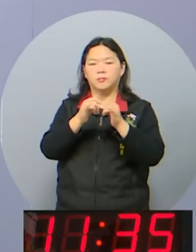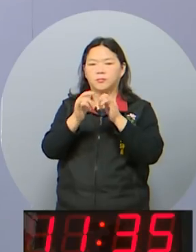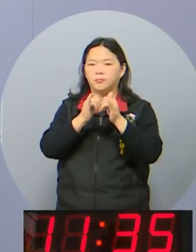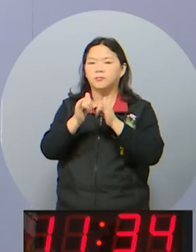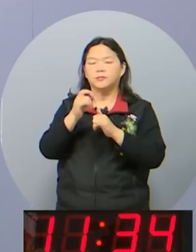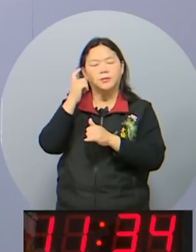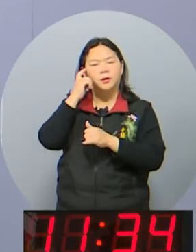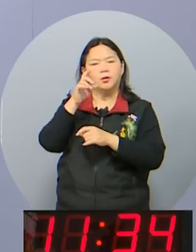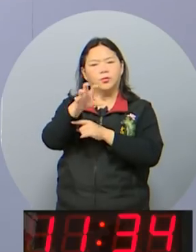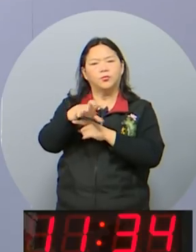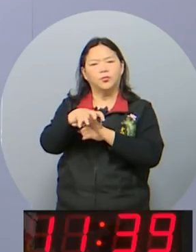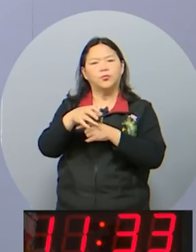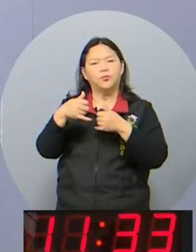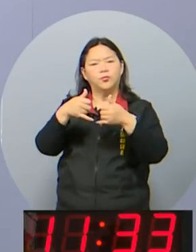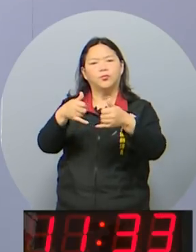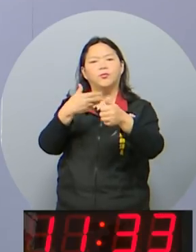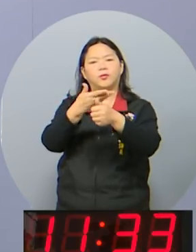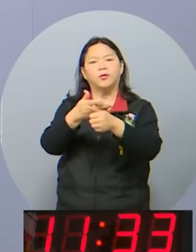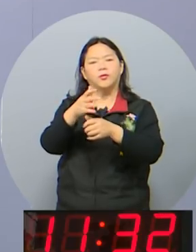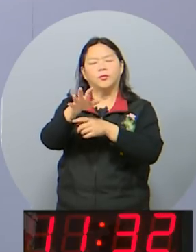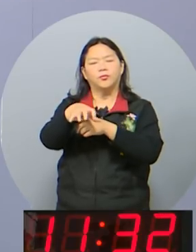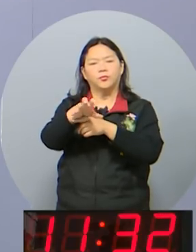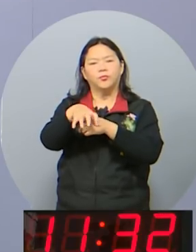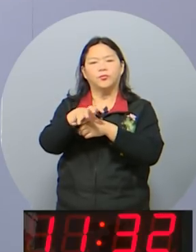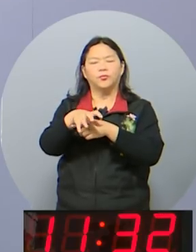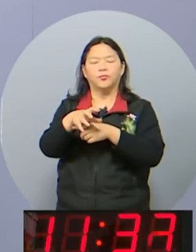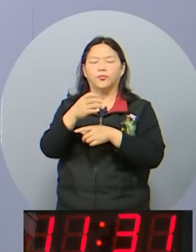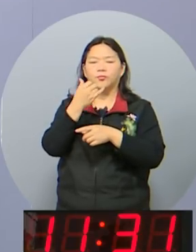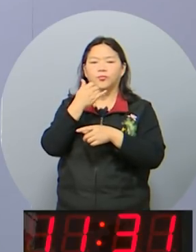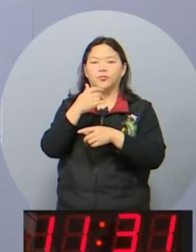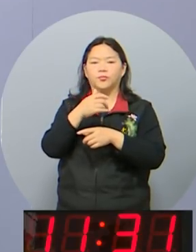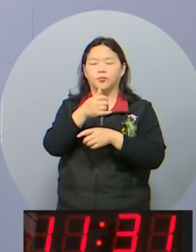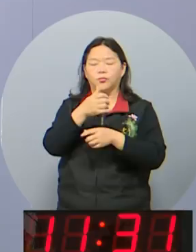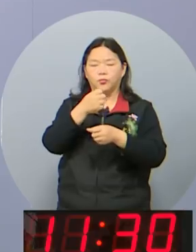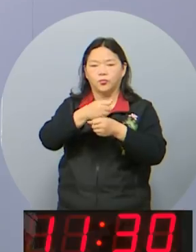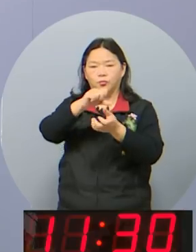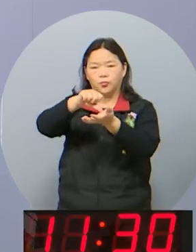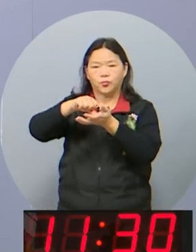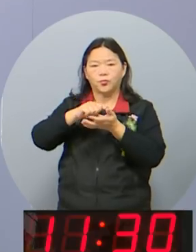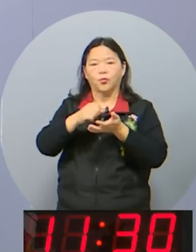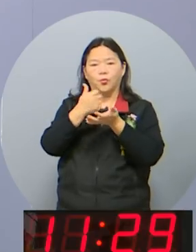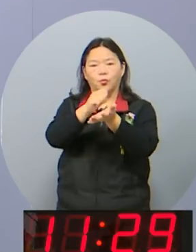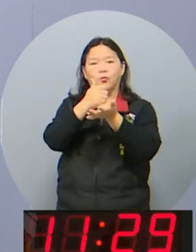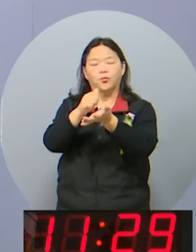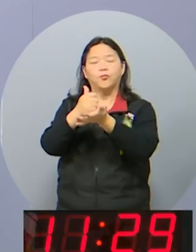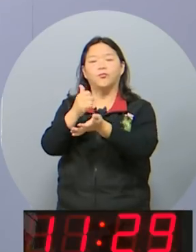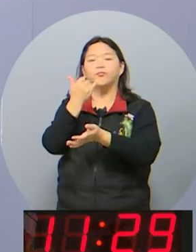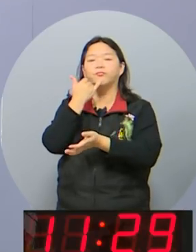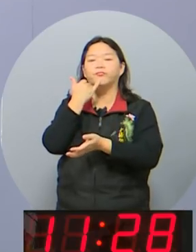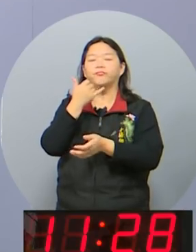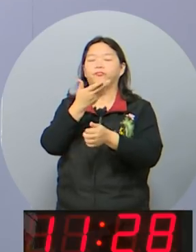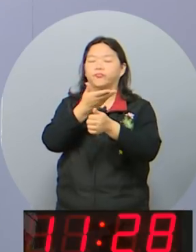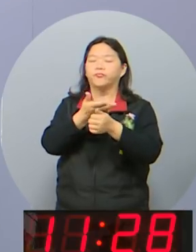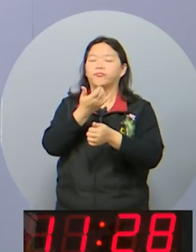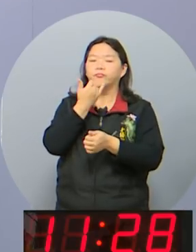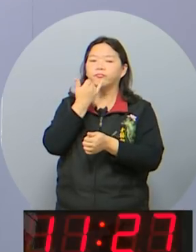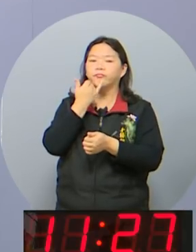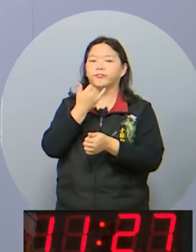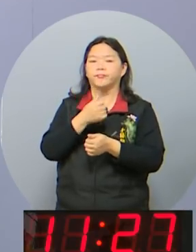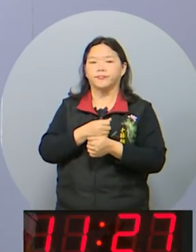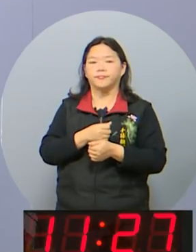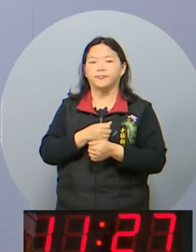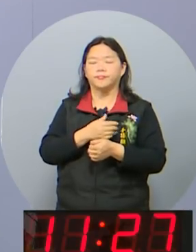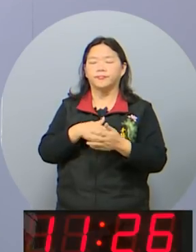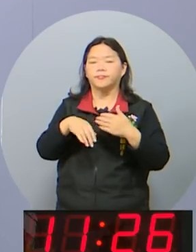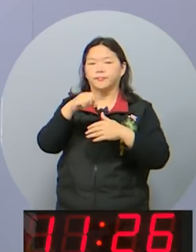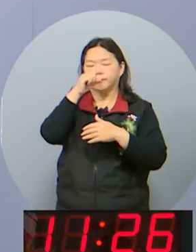路。那除了方便农民载运这些农产品以外，也可以让他们提供他们一个